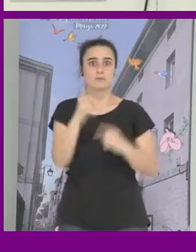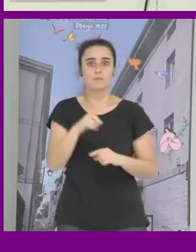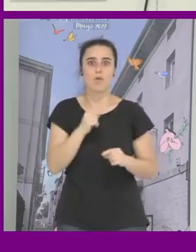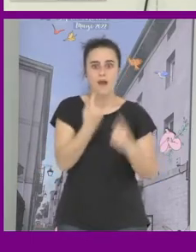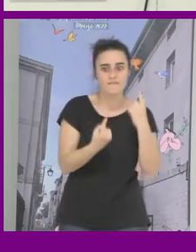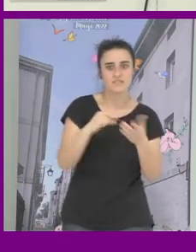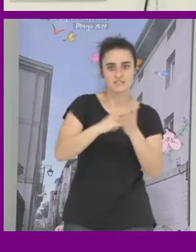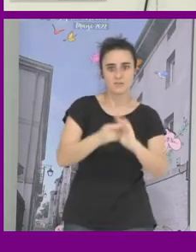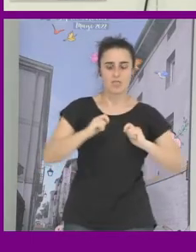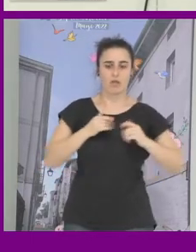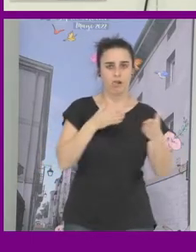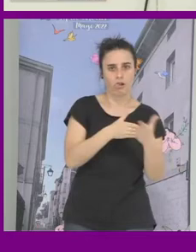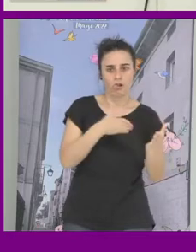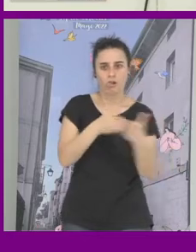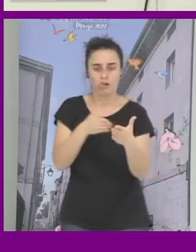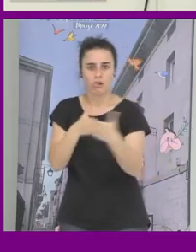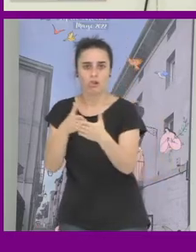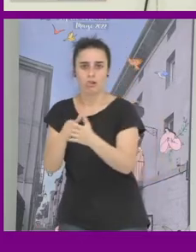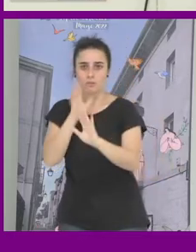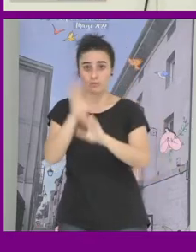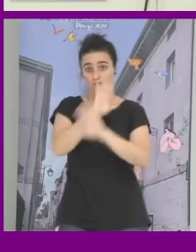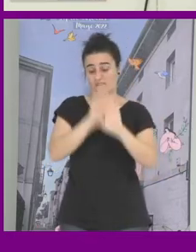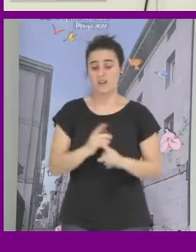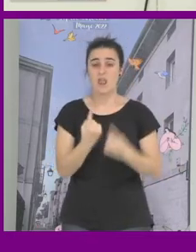ditu sistemak eta beti dago hori epaitegietan bukatzeko